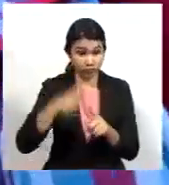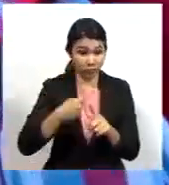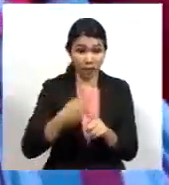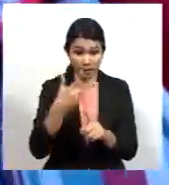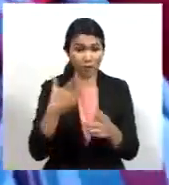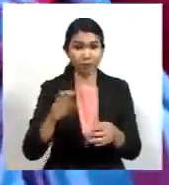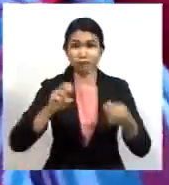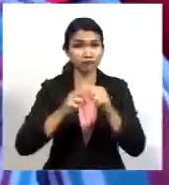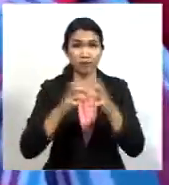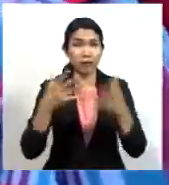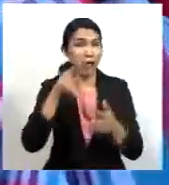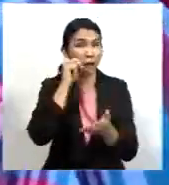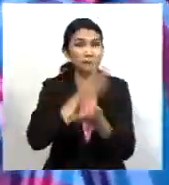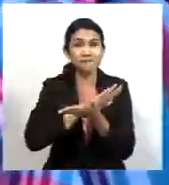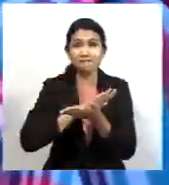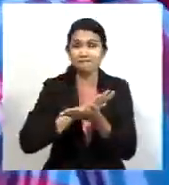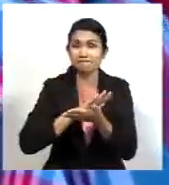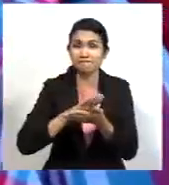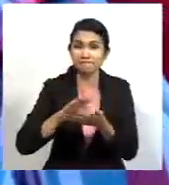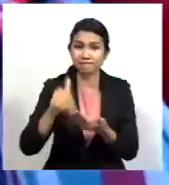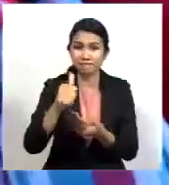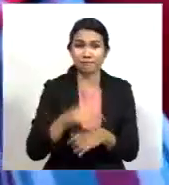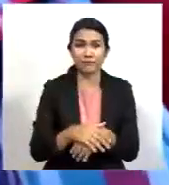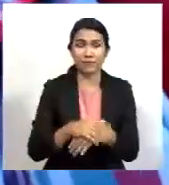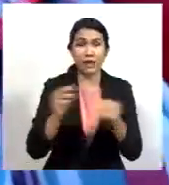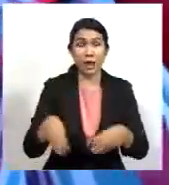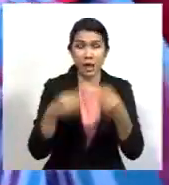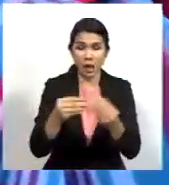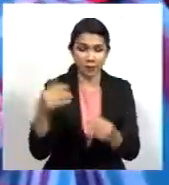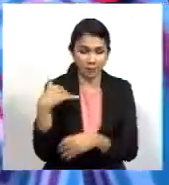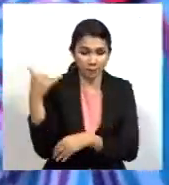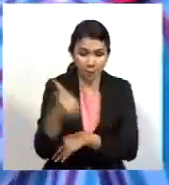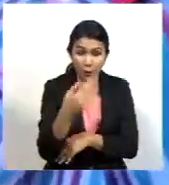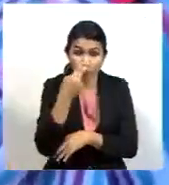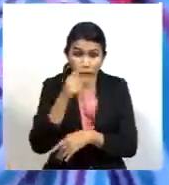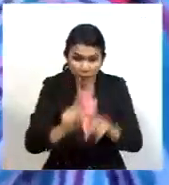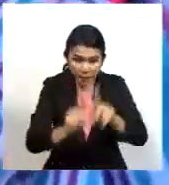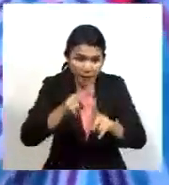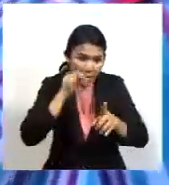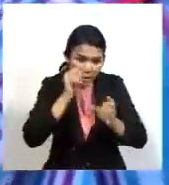ปัญหาน้ำก็สะอาดแล้วก็ให้เขามาเช็คน้ำค่าของน้ำก็ไม่